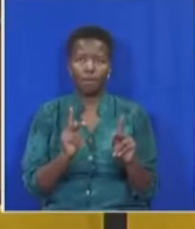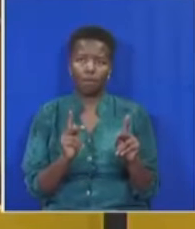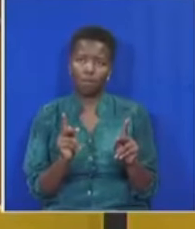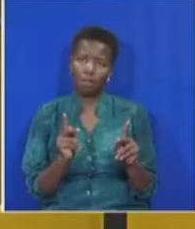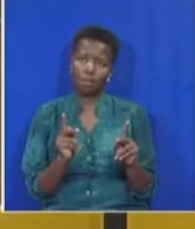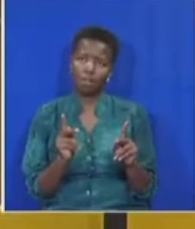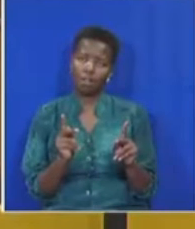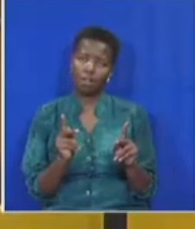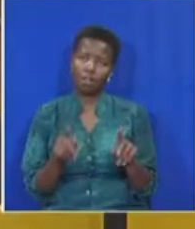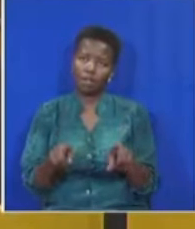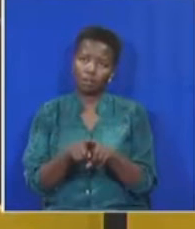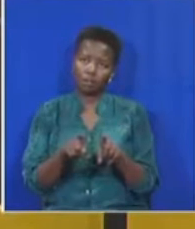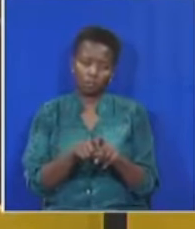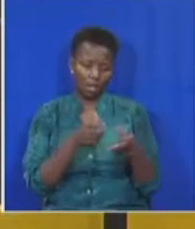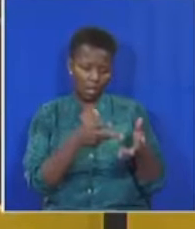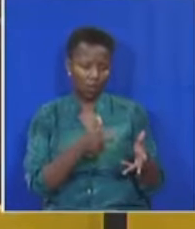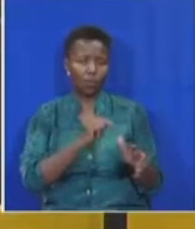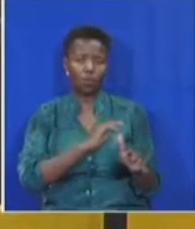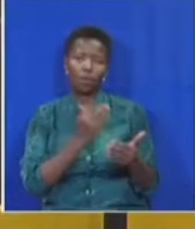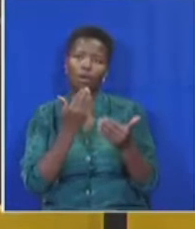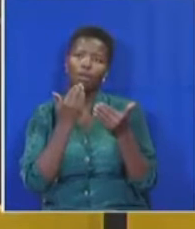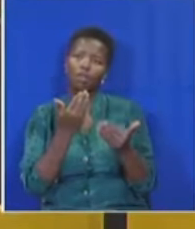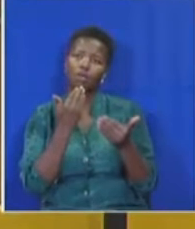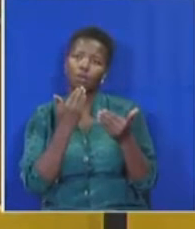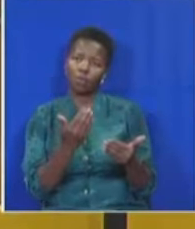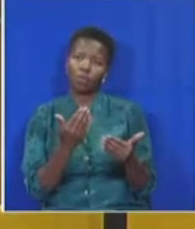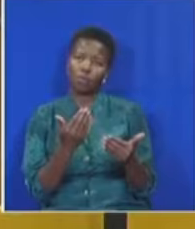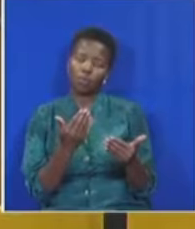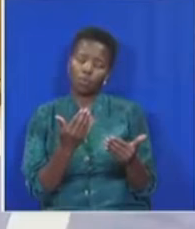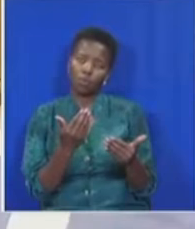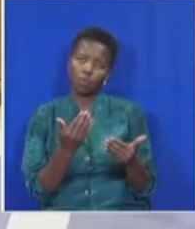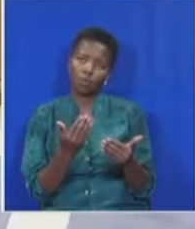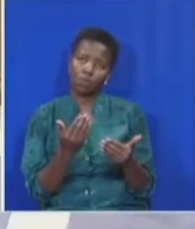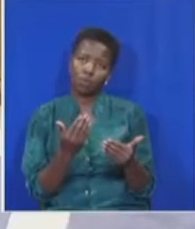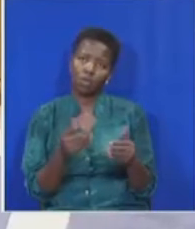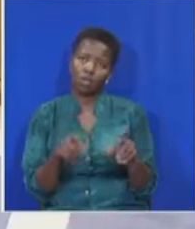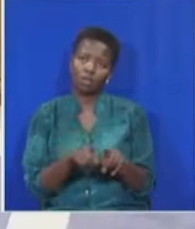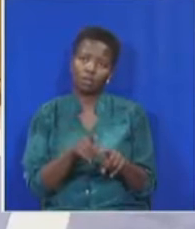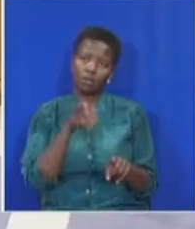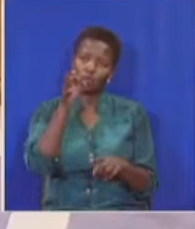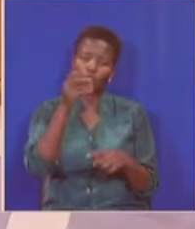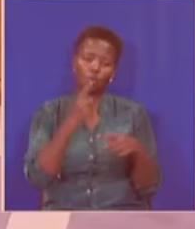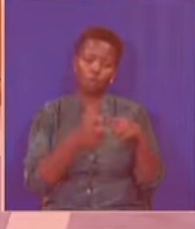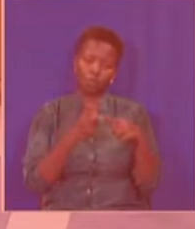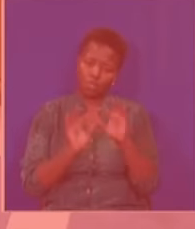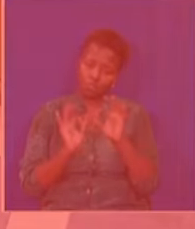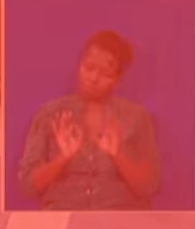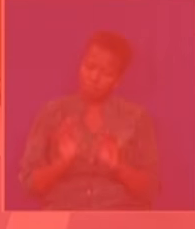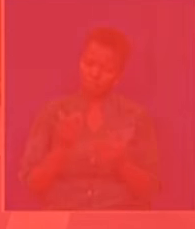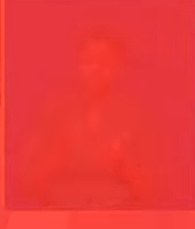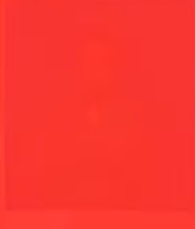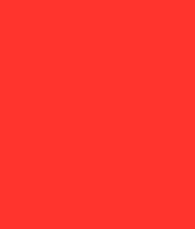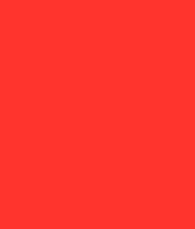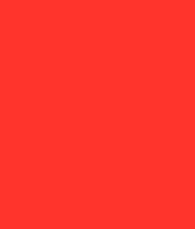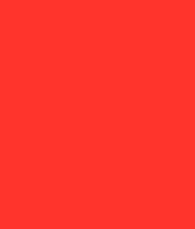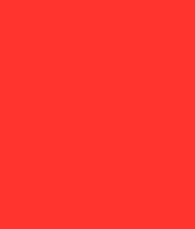Isibongo bantu abemzini nibenze nangenye imini. Ndiyabulela sihlalo ngexesha lakho.